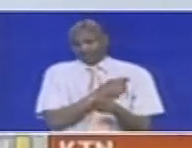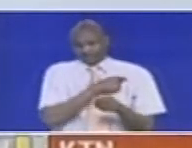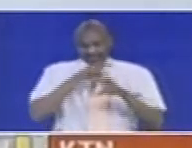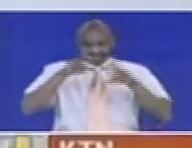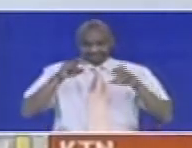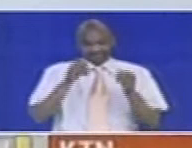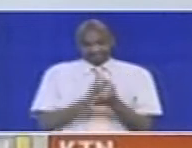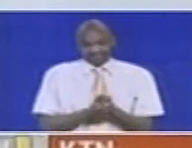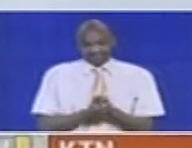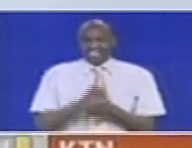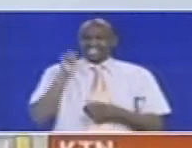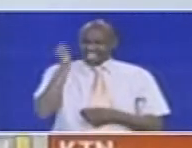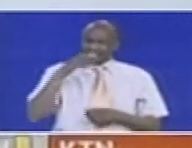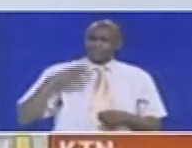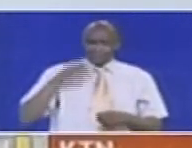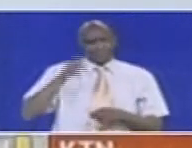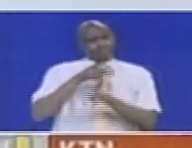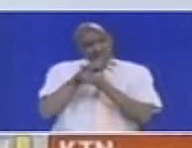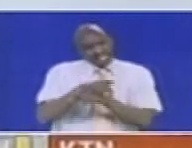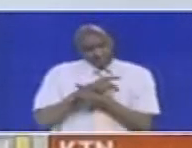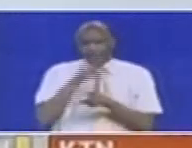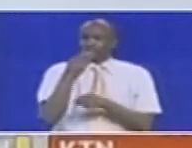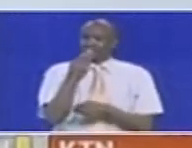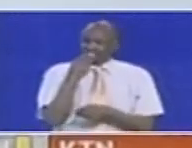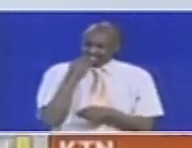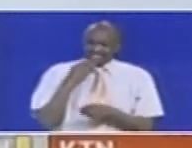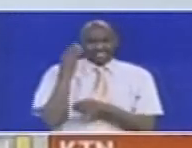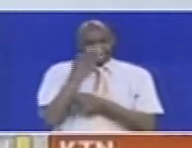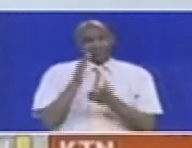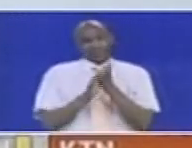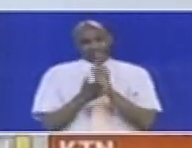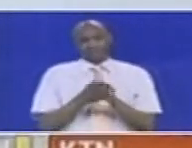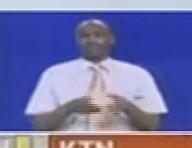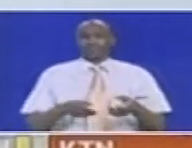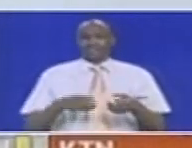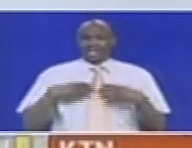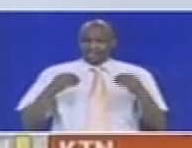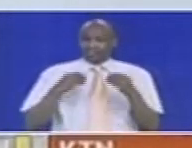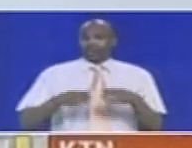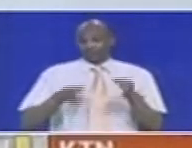Wakenya wametakiwa kuangalifu na kuepuka kula mizoga na nyama ambayo haijaidhinishwa na maafisa wa afya.